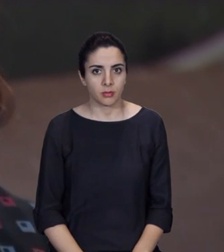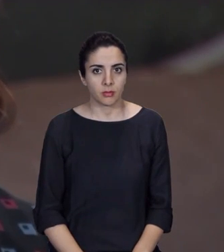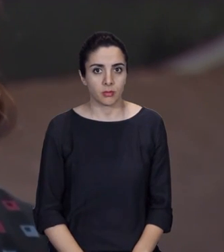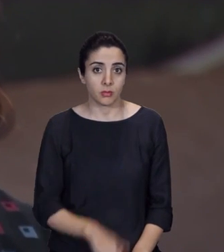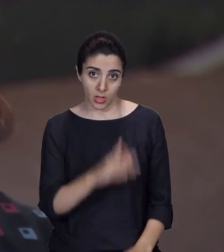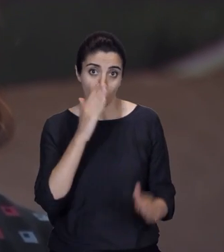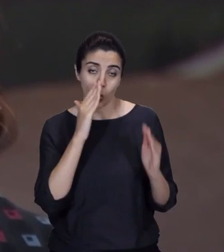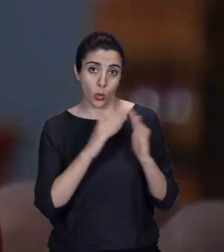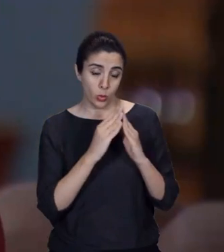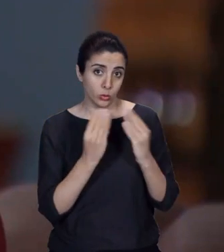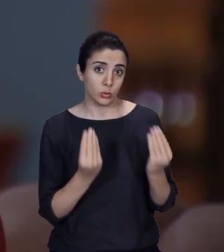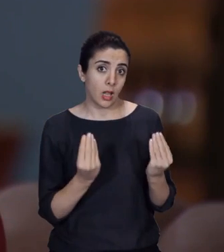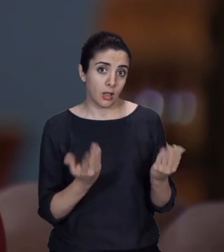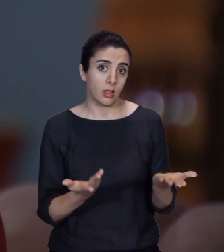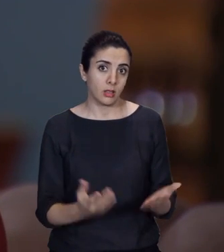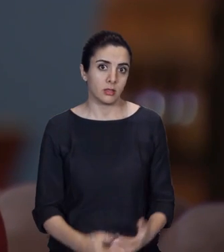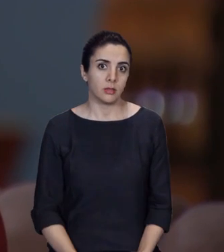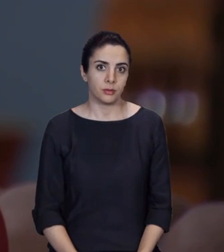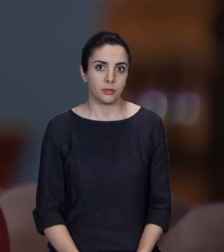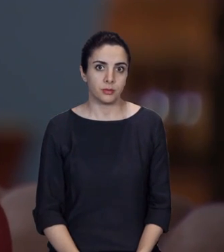Sana da bu yakışır işte.